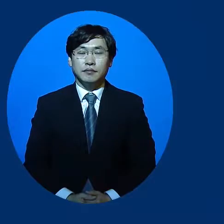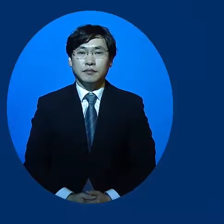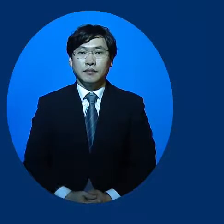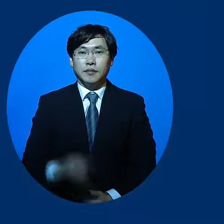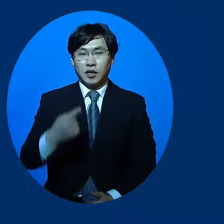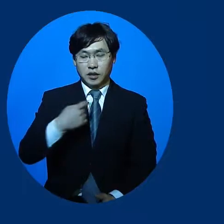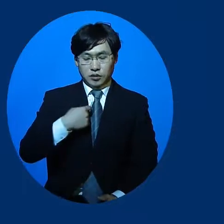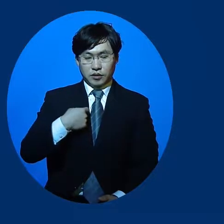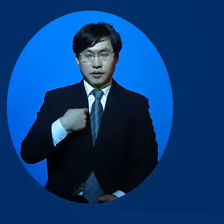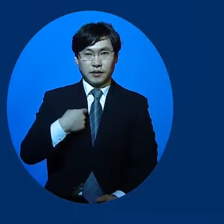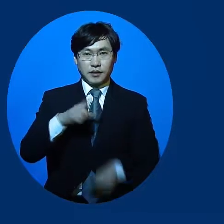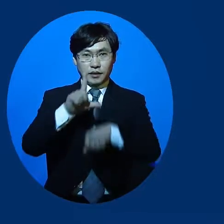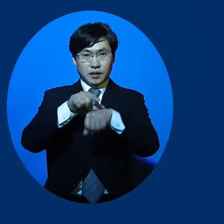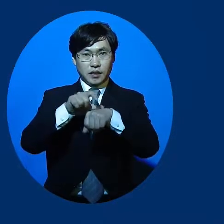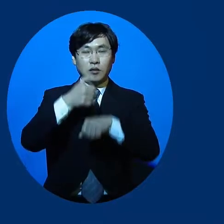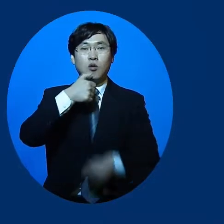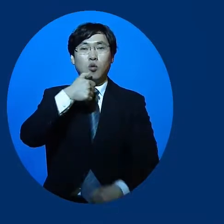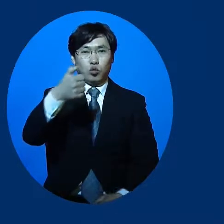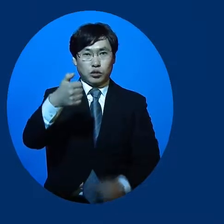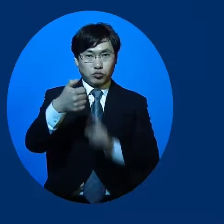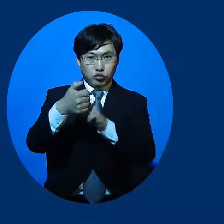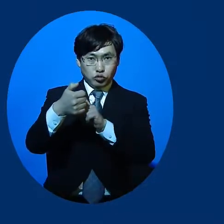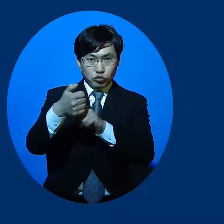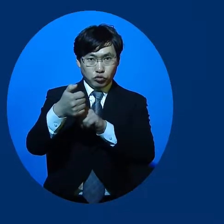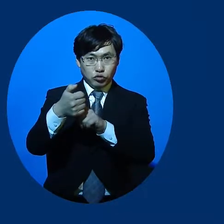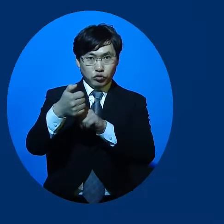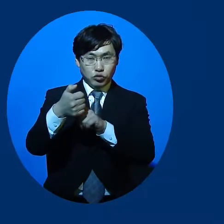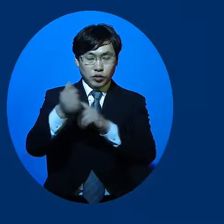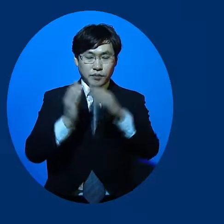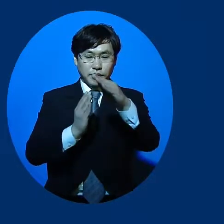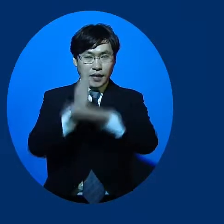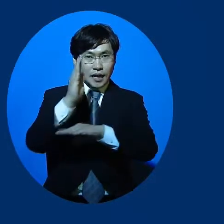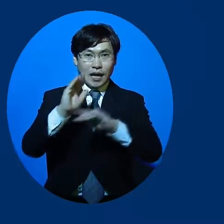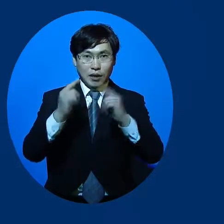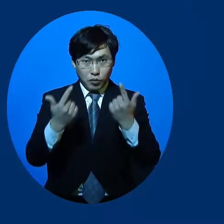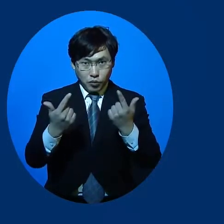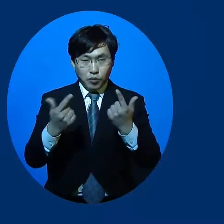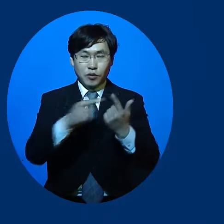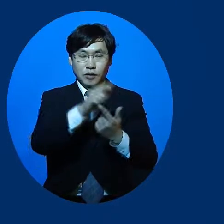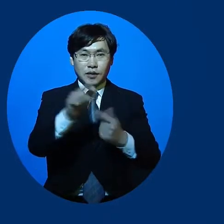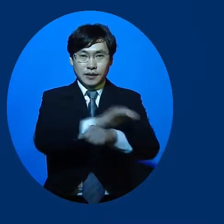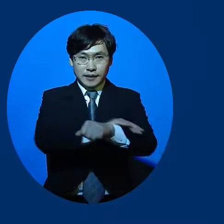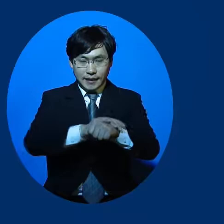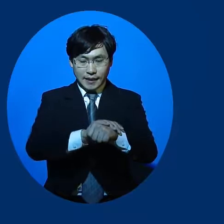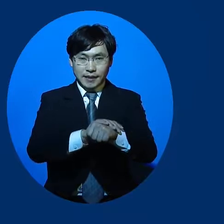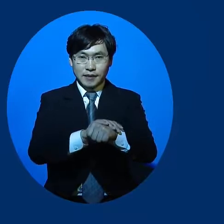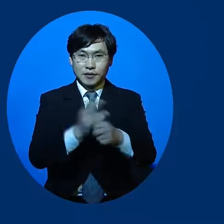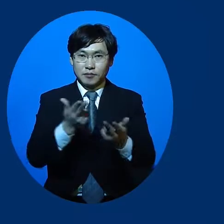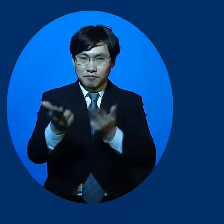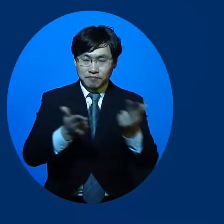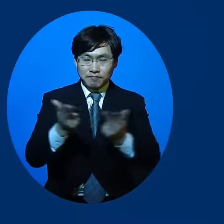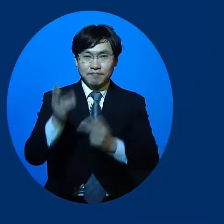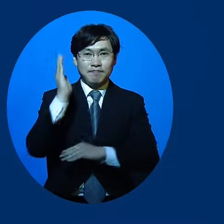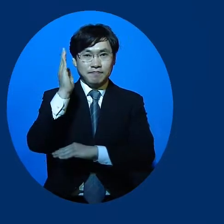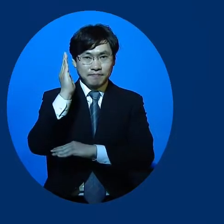저에게 주어진 시간은 50분인데요. 50분을 절대 넘기지 않도록 그렇게 발표를 하도록